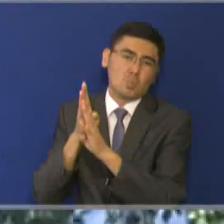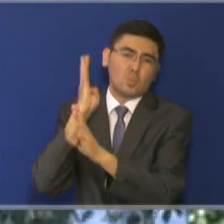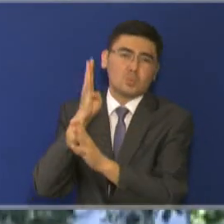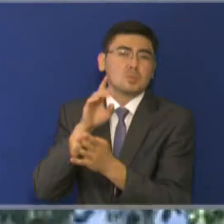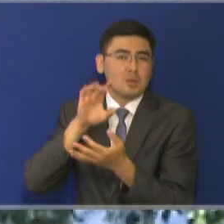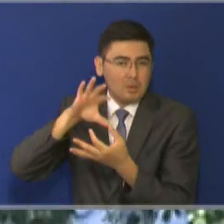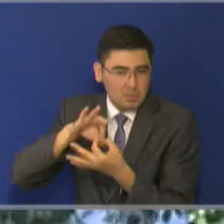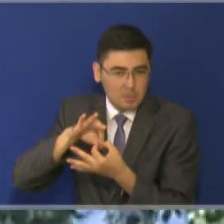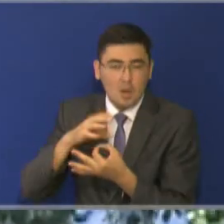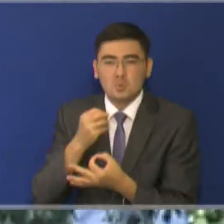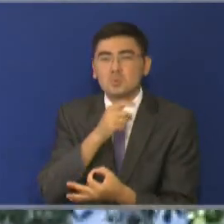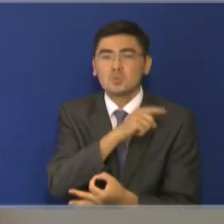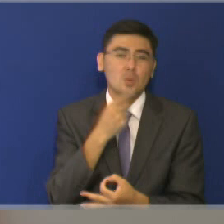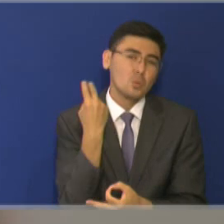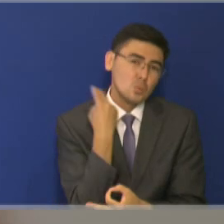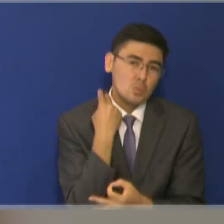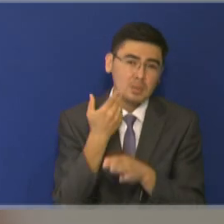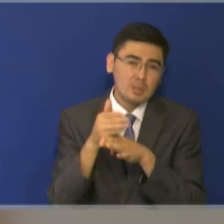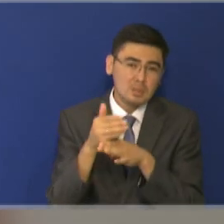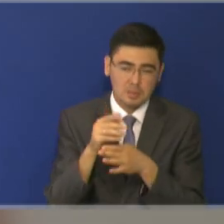несиелік қарыздар болмау тиіс.